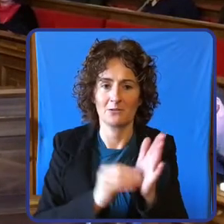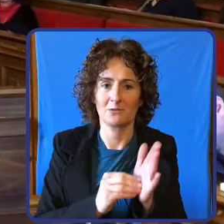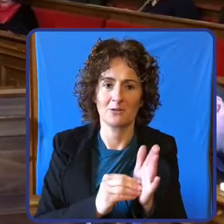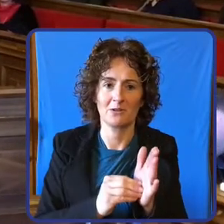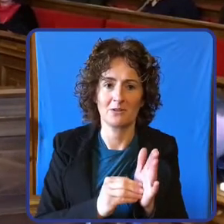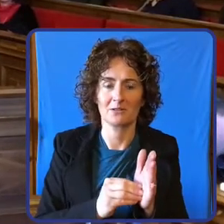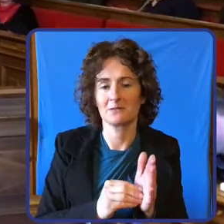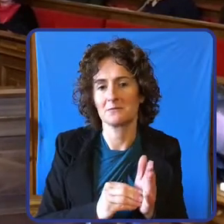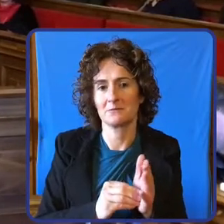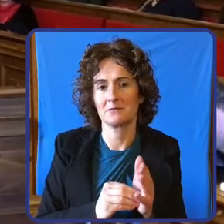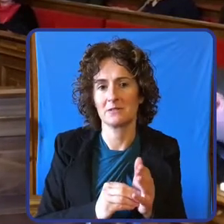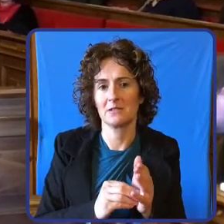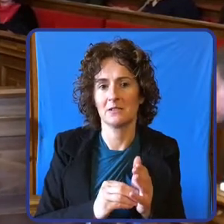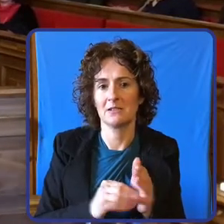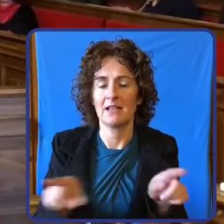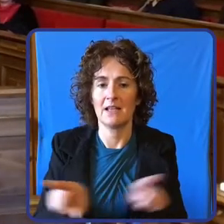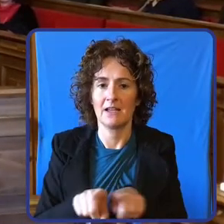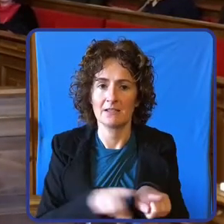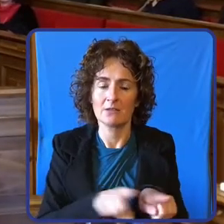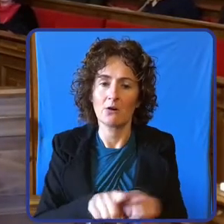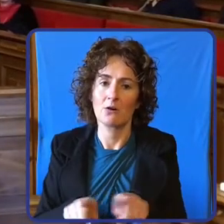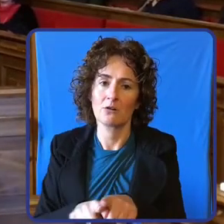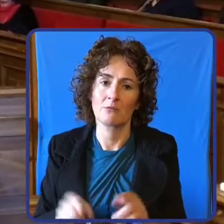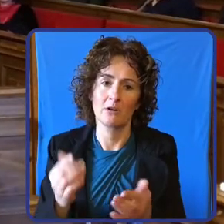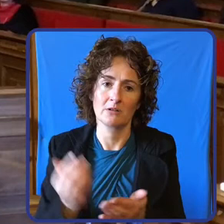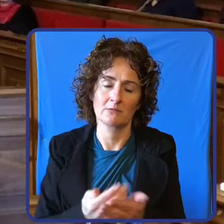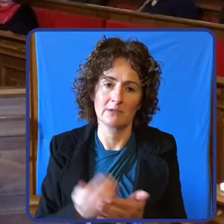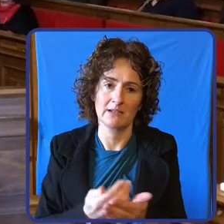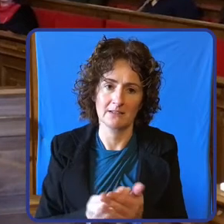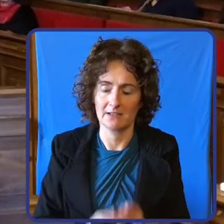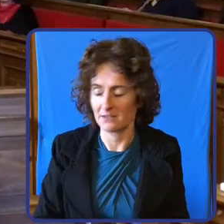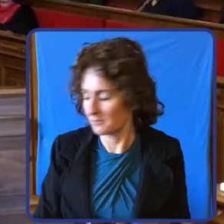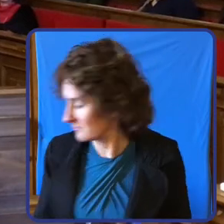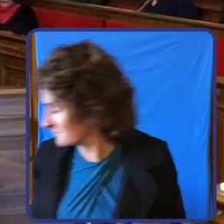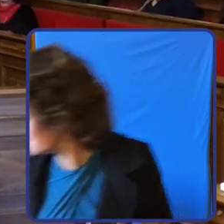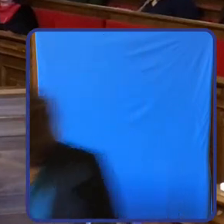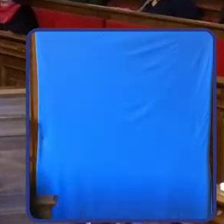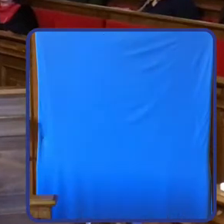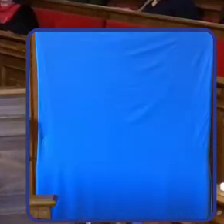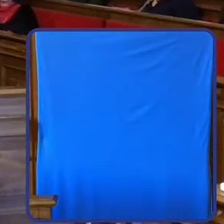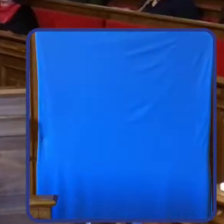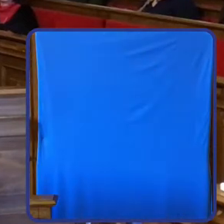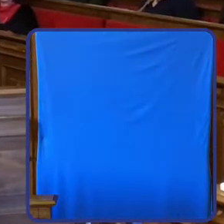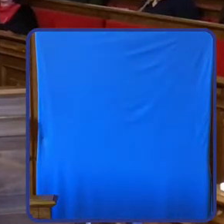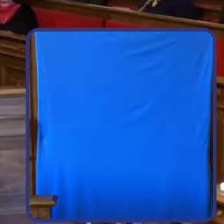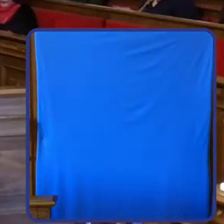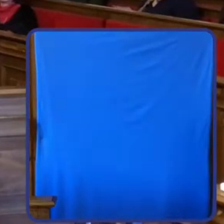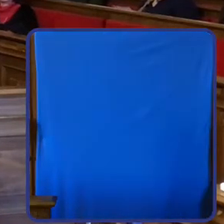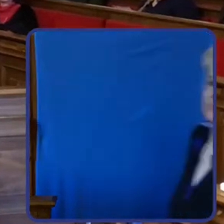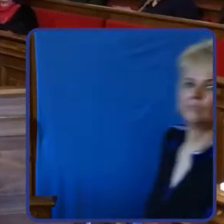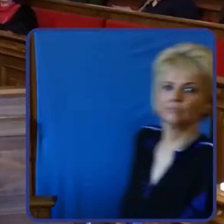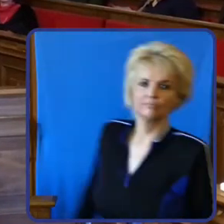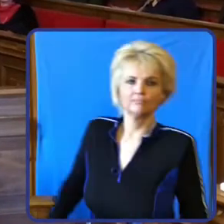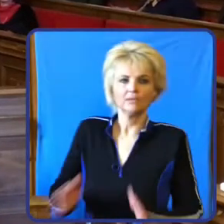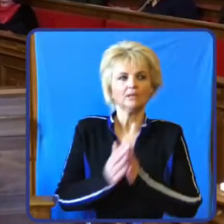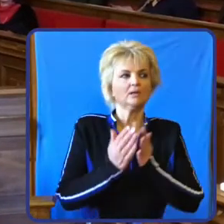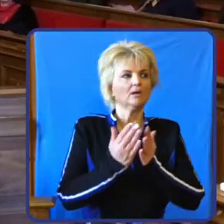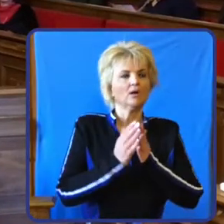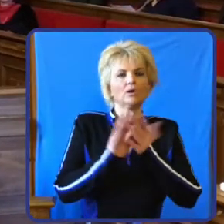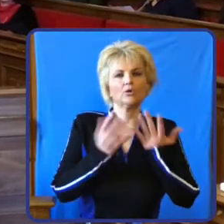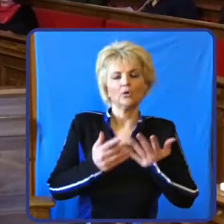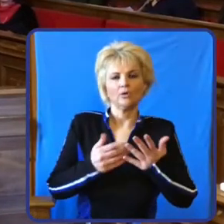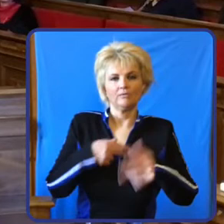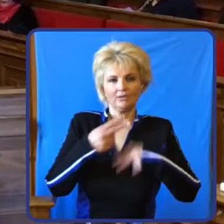a felvetésekkel összhangban készítették el. A könyvvizsgálat következtetése az elvégzett vizsgálat alapján